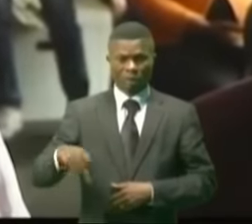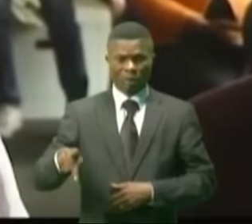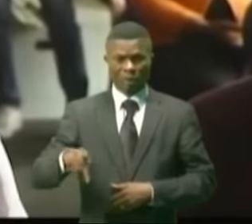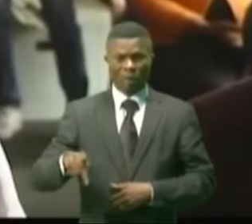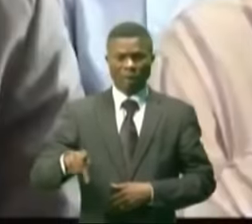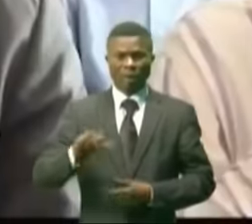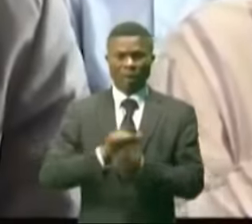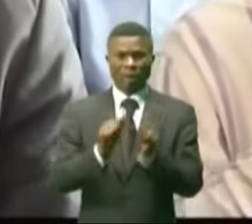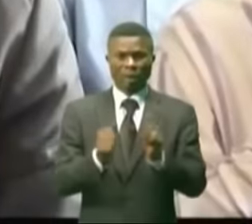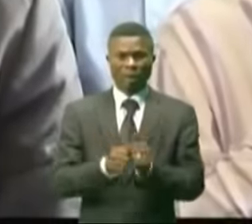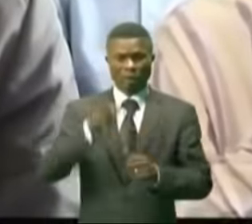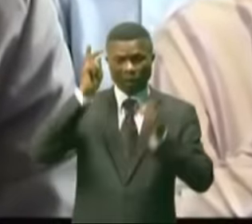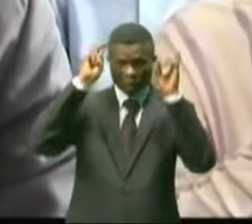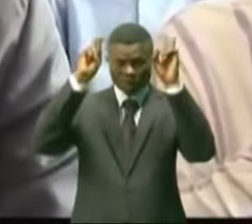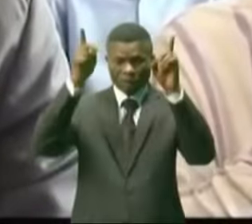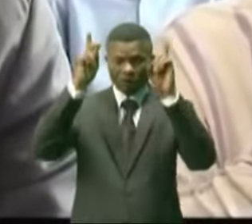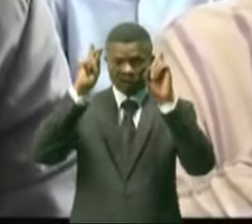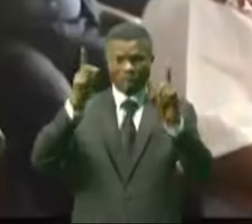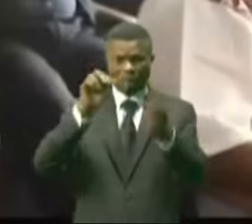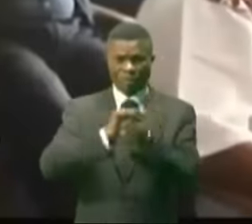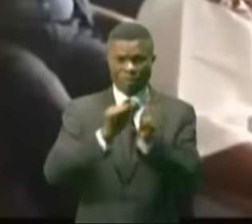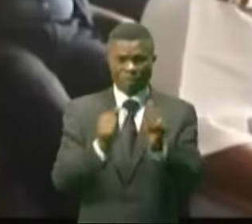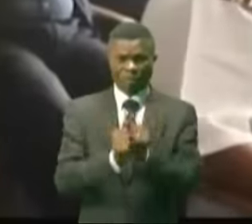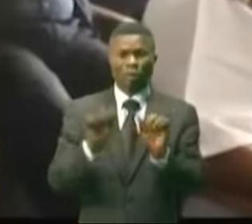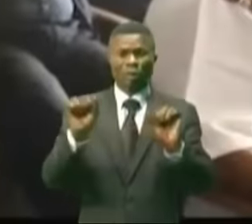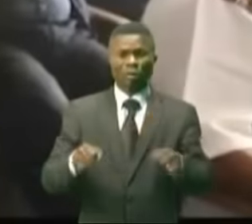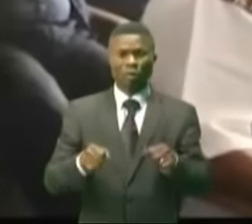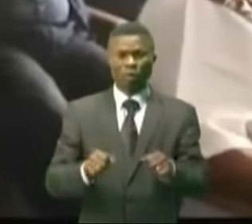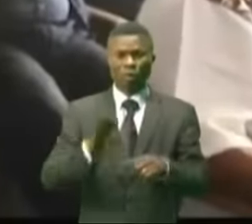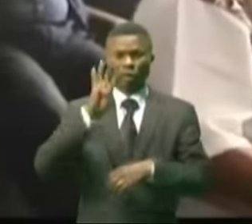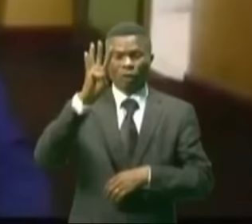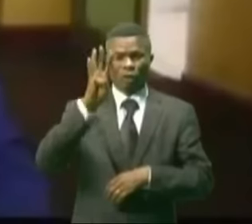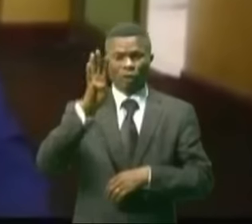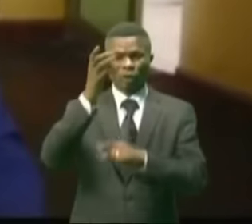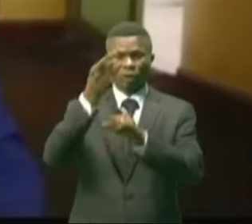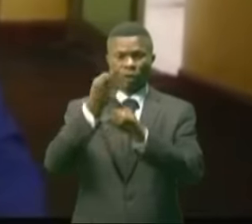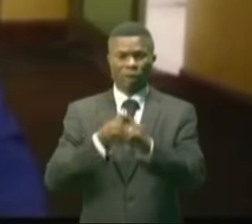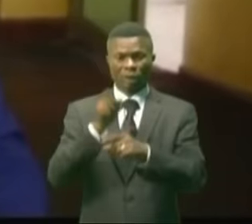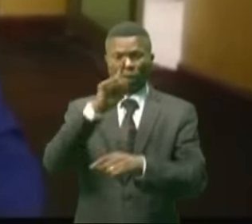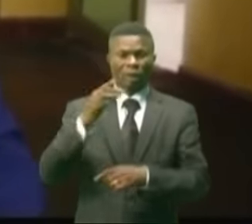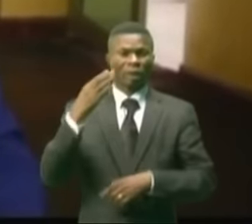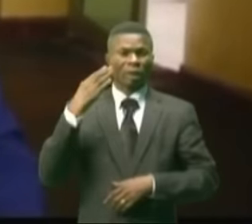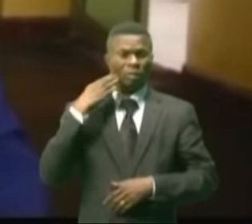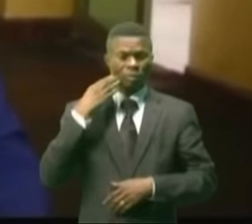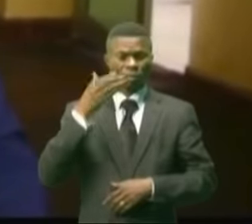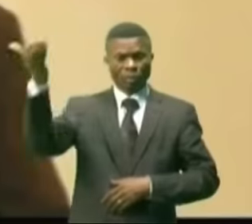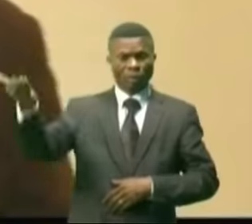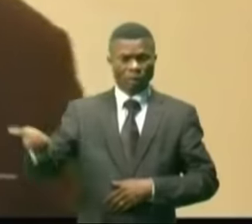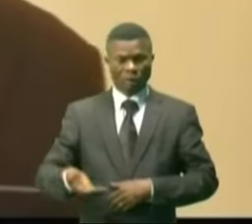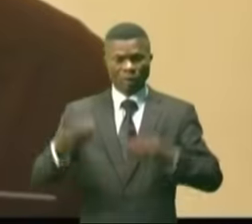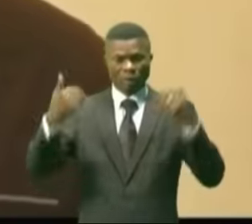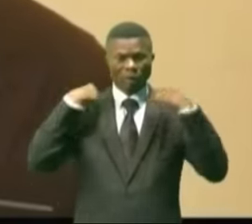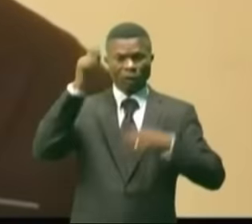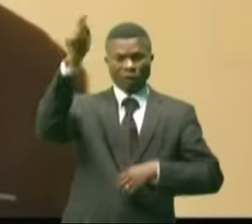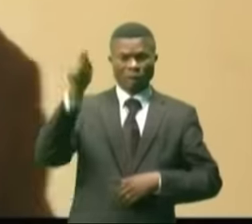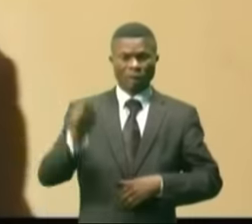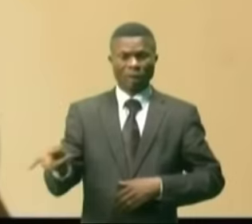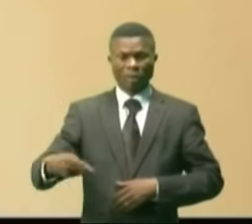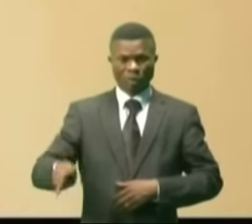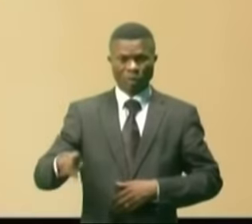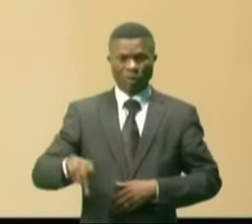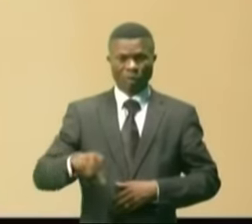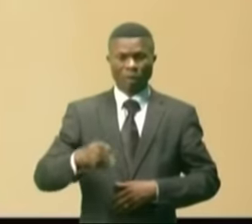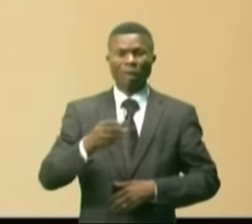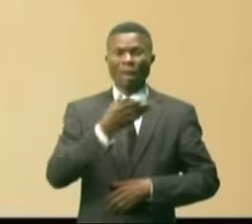assises à caractère pédagogique ont été rendues possibles ce jeudi 30 mai 2024. Après le mot de bienvenue du chef de division provinciale, le